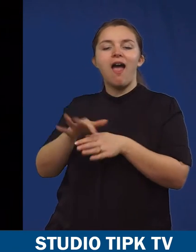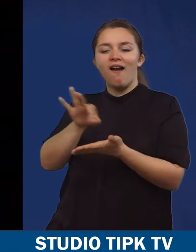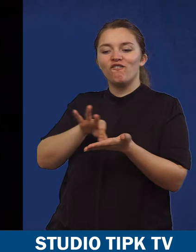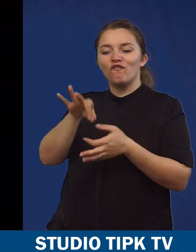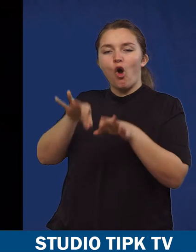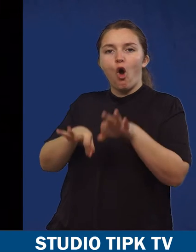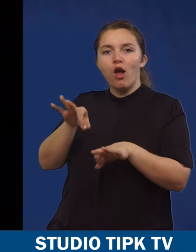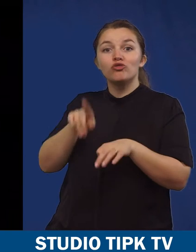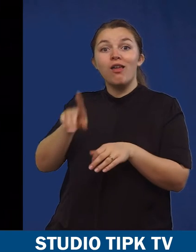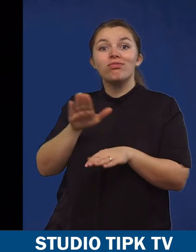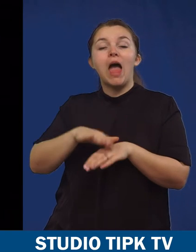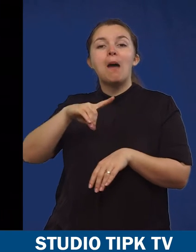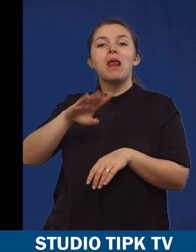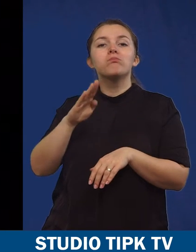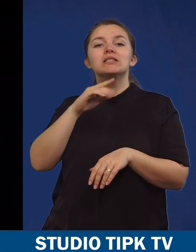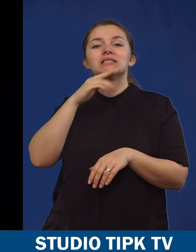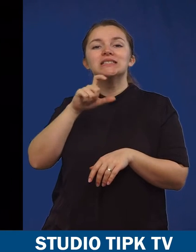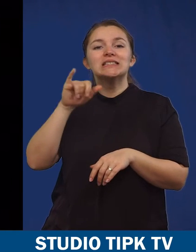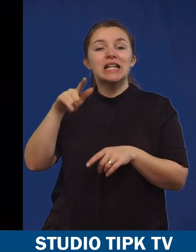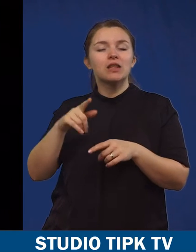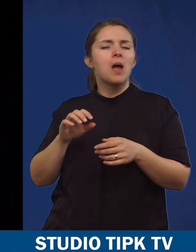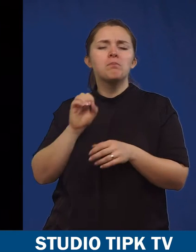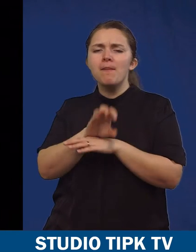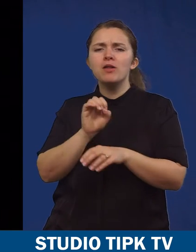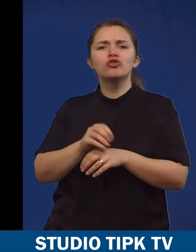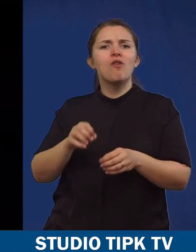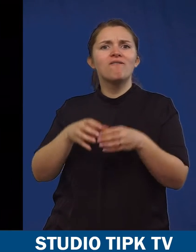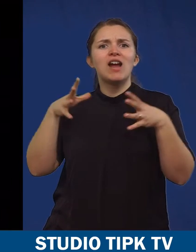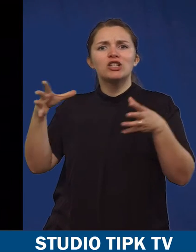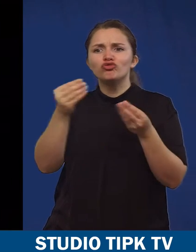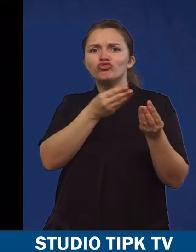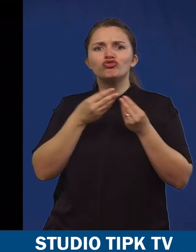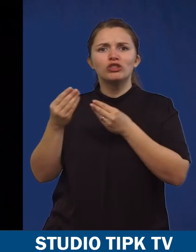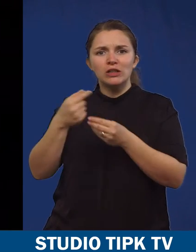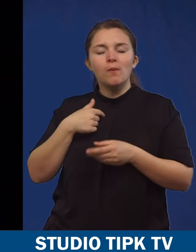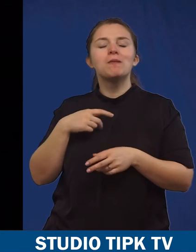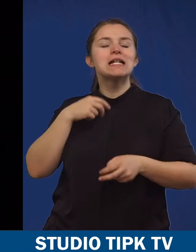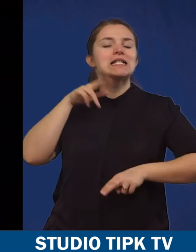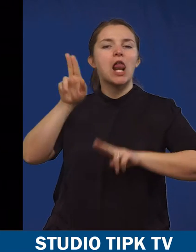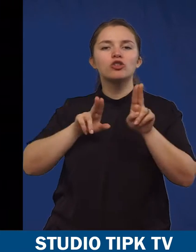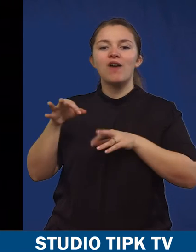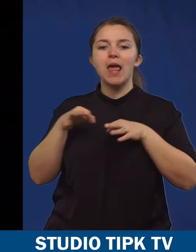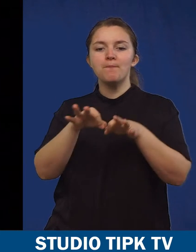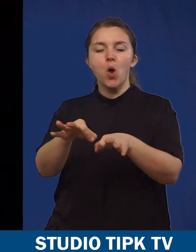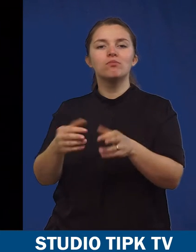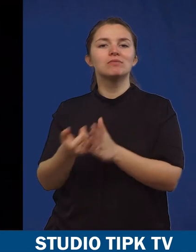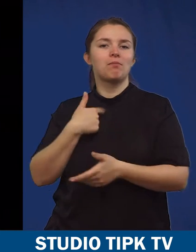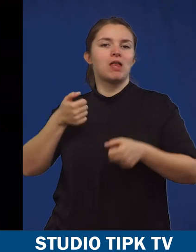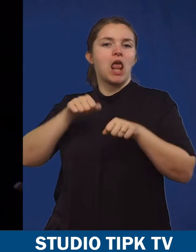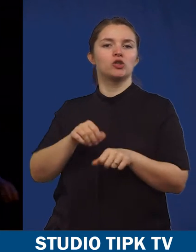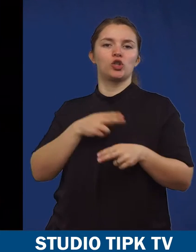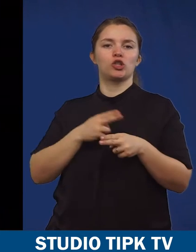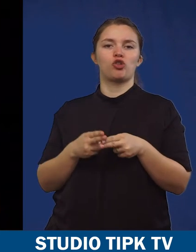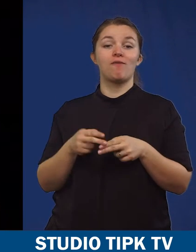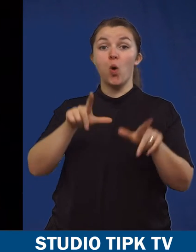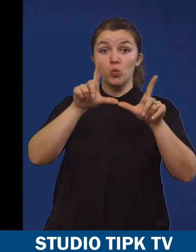na plebiscitu s prepričljivo večino izglasovali pot v lastno državo. Ustava,